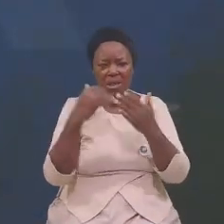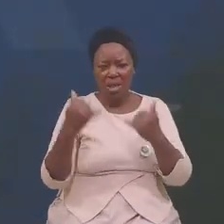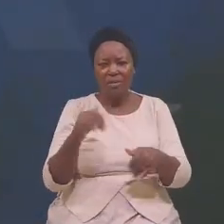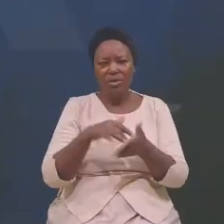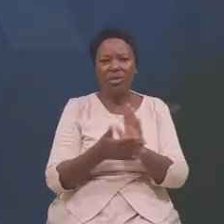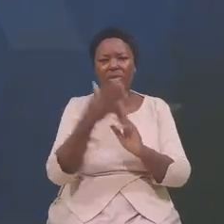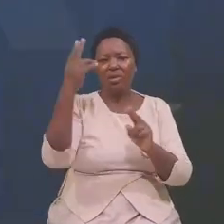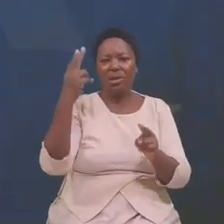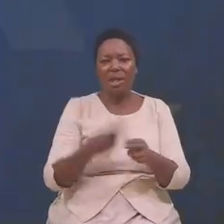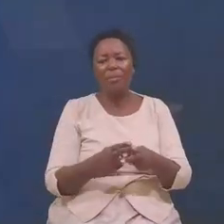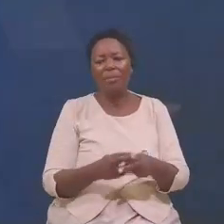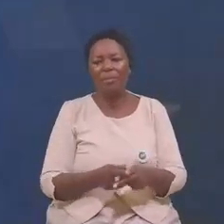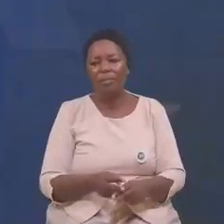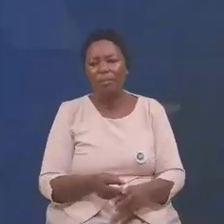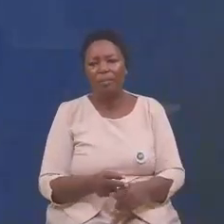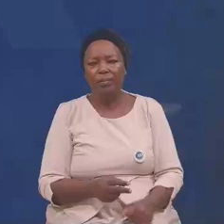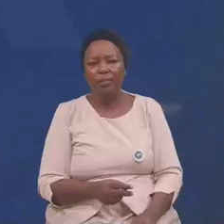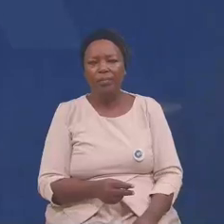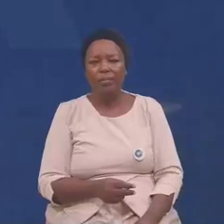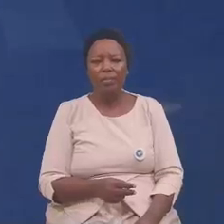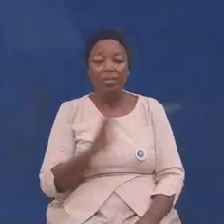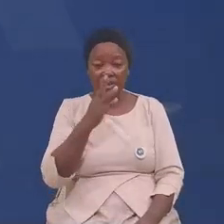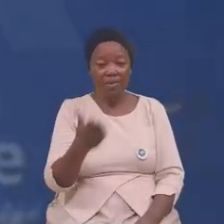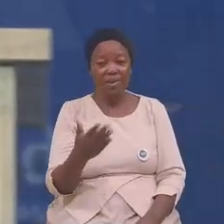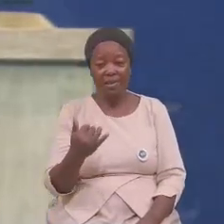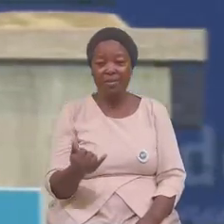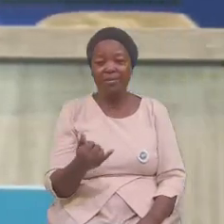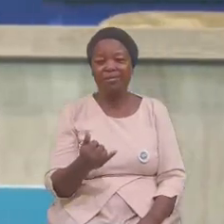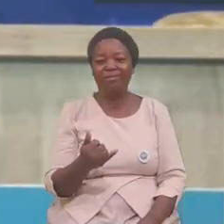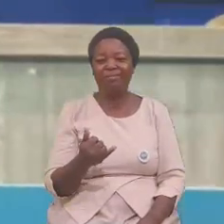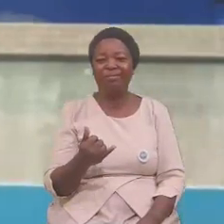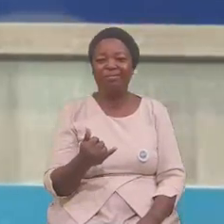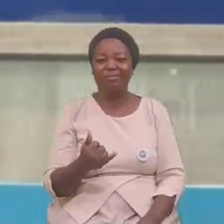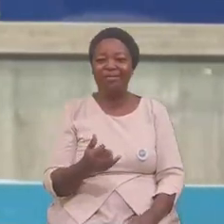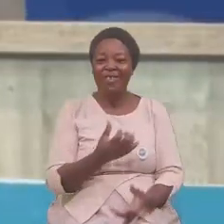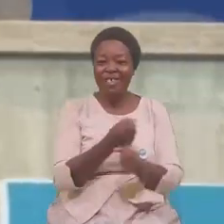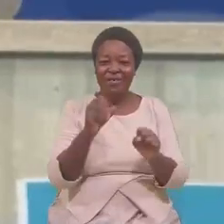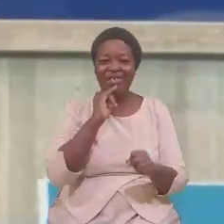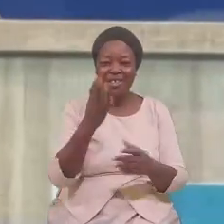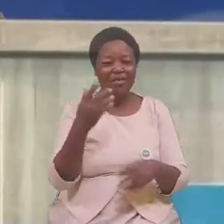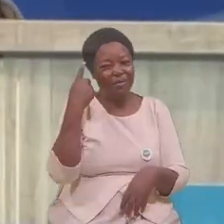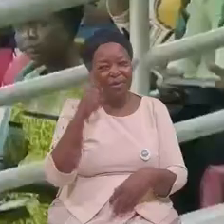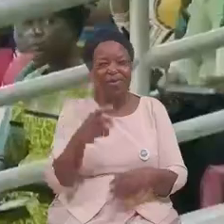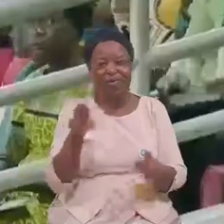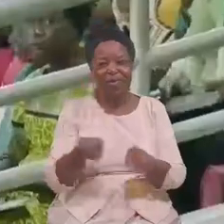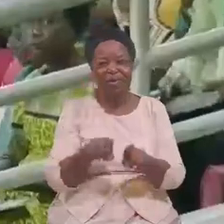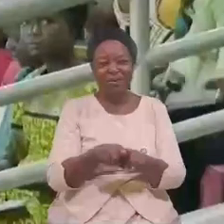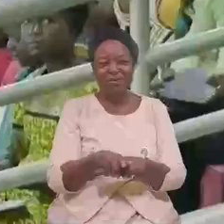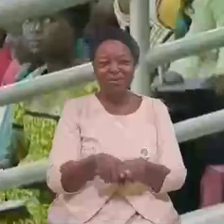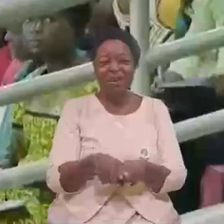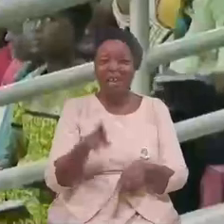de Jésus. Est-ce que tu es là? Le salut est pour toi maintenant. J'ai dit, est-ce que tu es